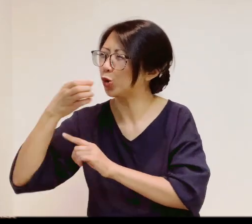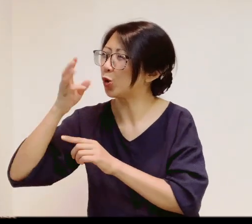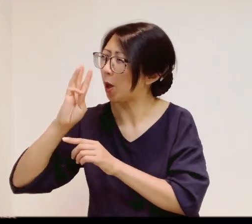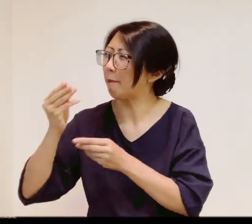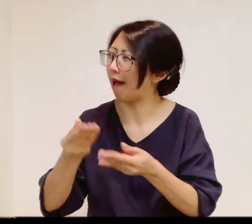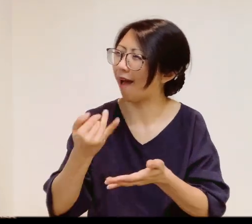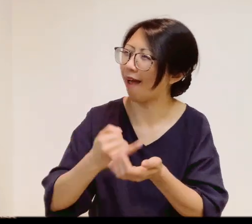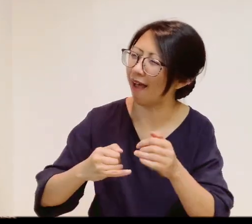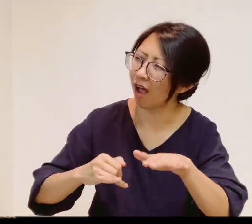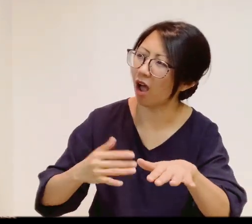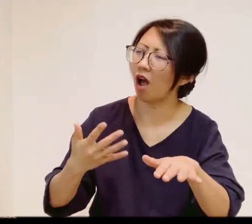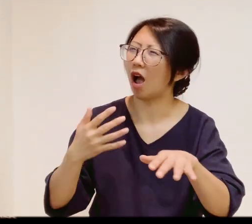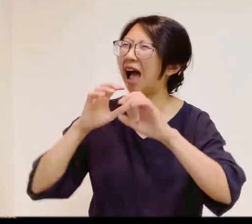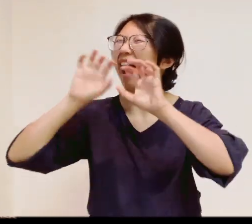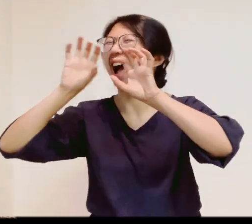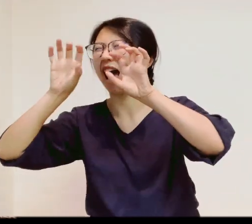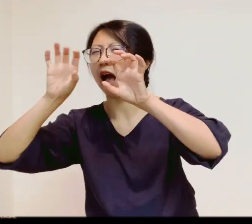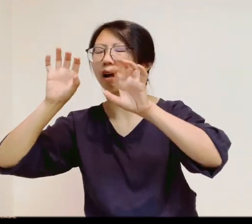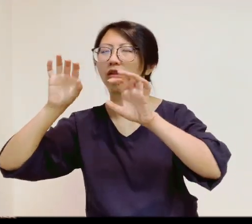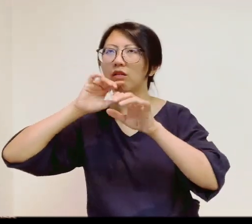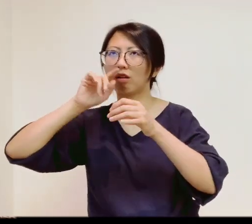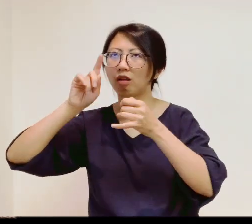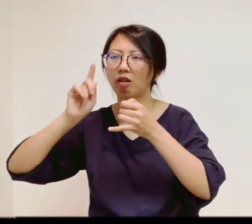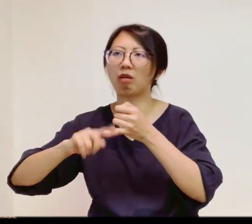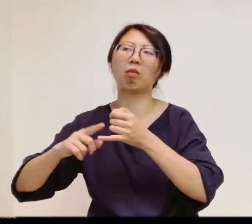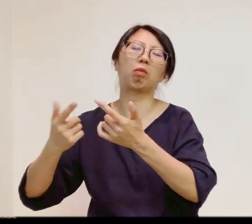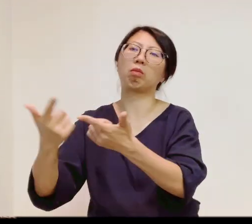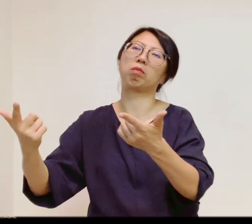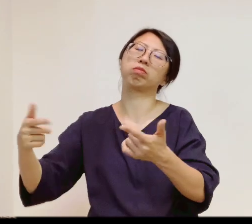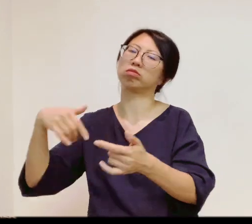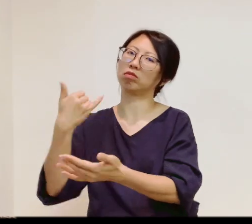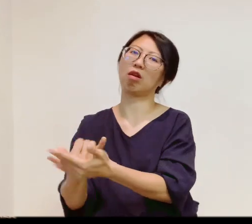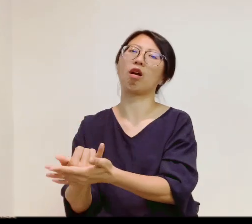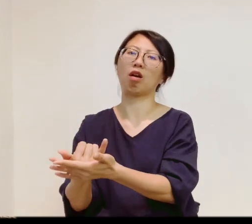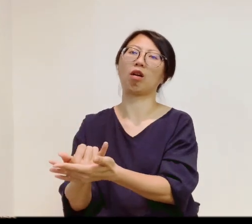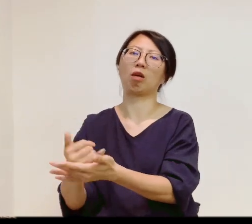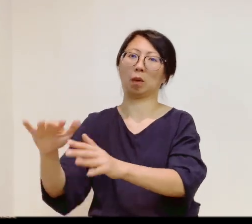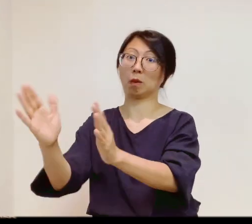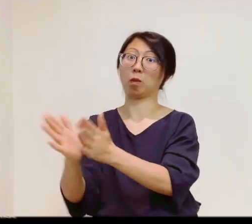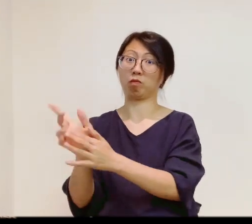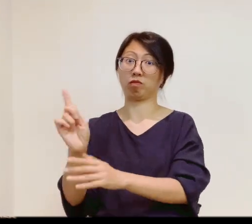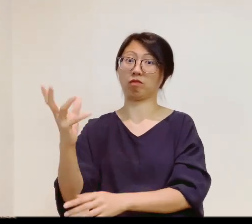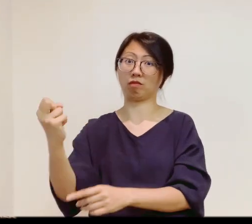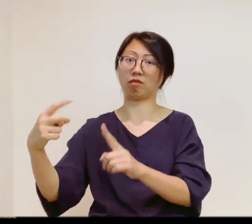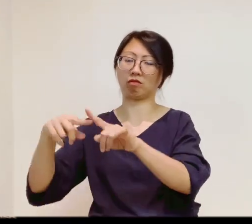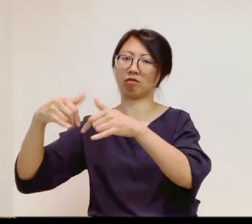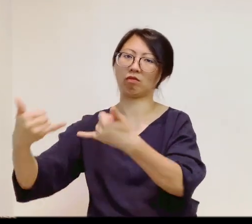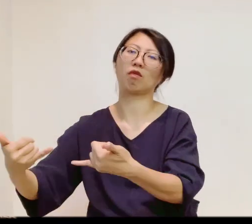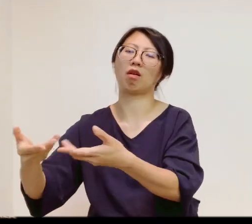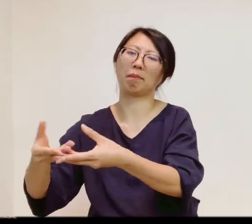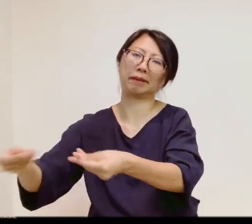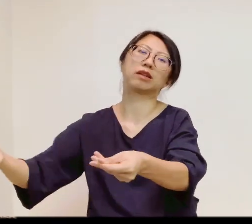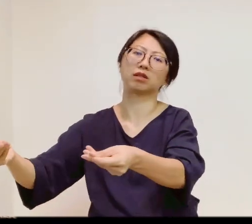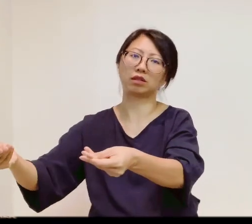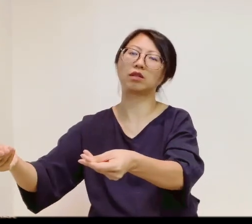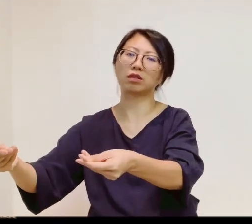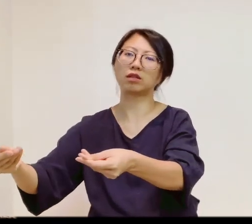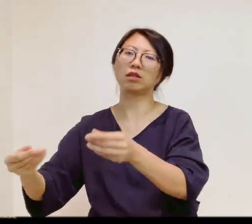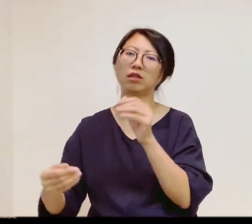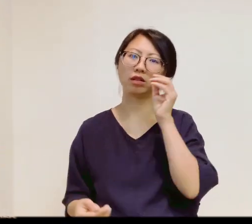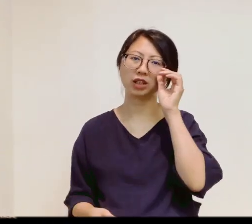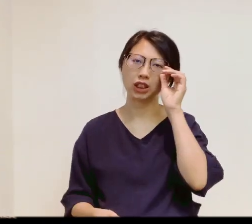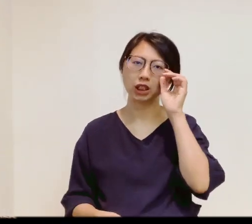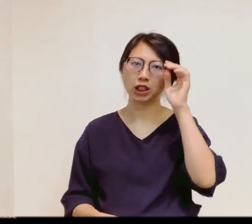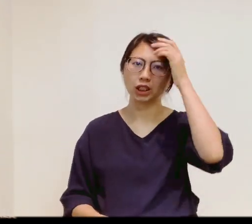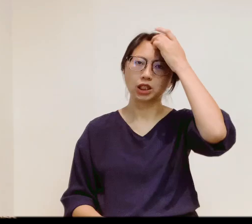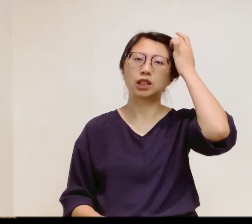咁但係到最嬲尾兩日咧，係一粒聲都冇，因為結果係成卡車嘅人死曬。咁你諗下，其實好恐怖啊嚇，即係非